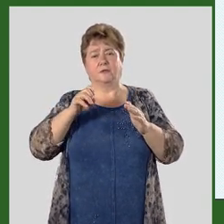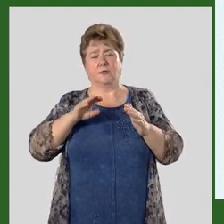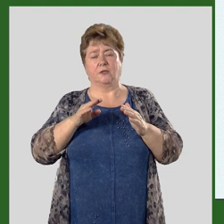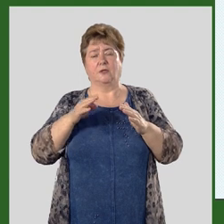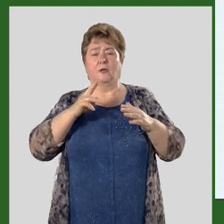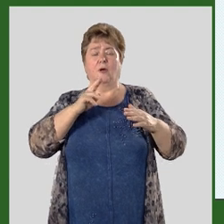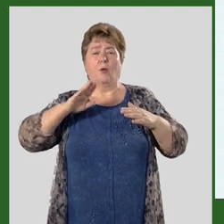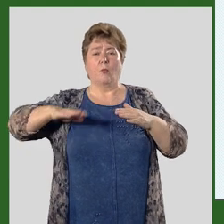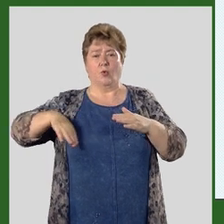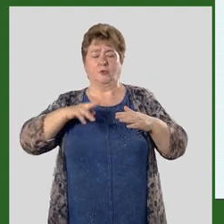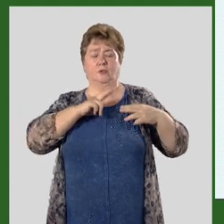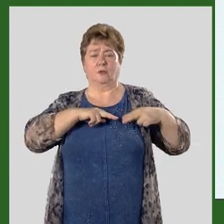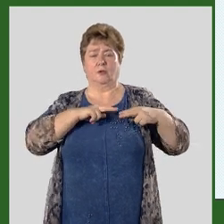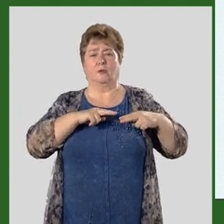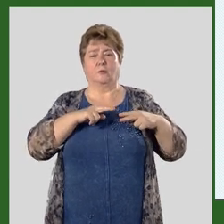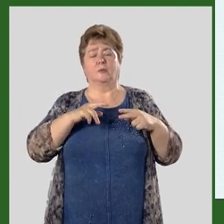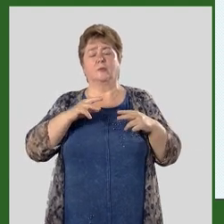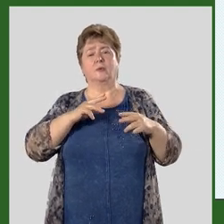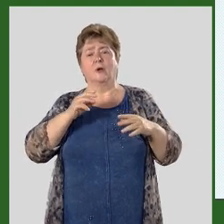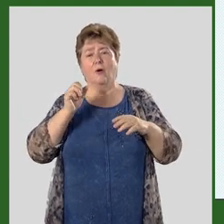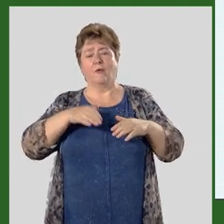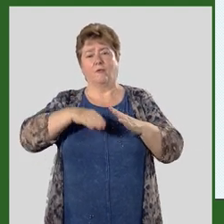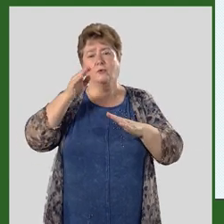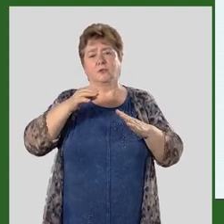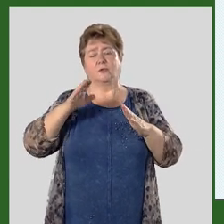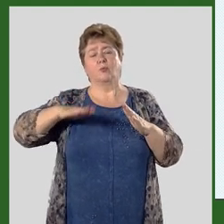Послетрудоспособный возраст – более 60 лет.